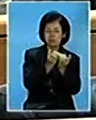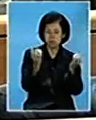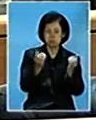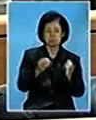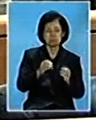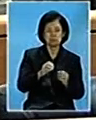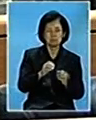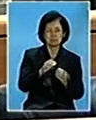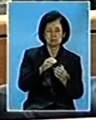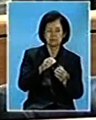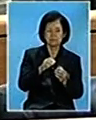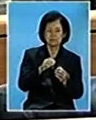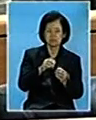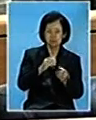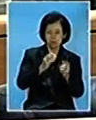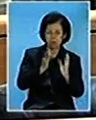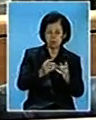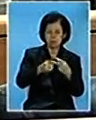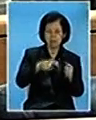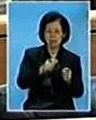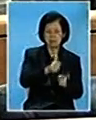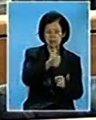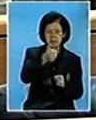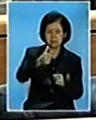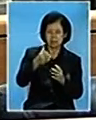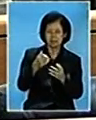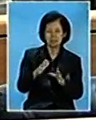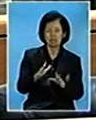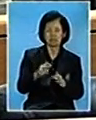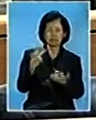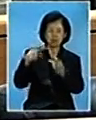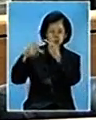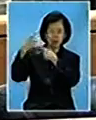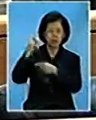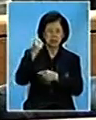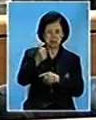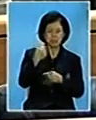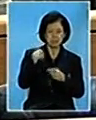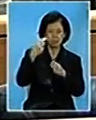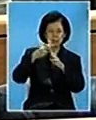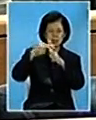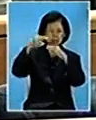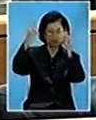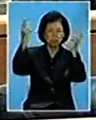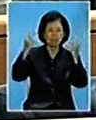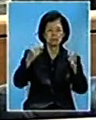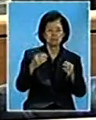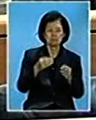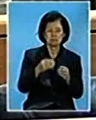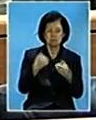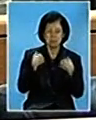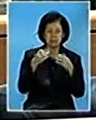งามทั้งนั้นแหละครับคือโดยส่วนตัวเนี่ยไม่รู้จักกันเป็นส่วนตัวแต่รู้จักเกียรติคุณชื่อเสียงดำเนินมานะ